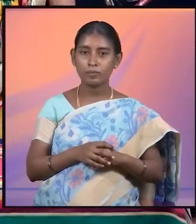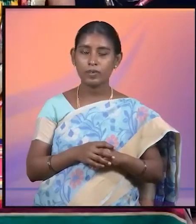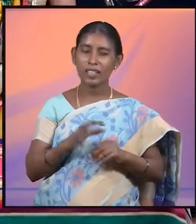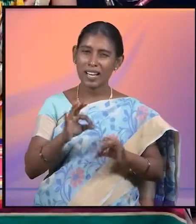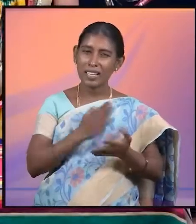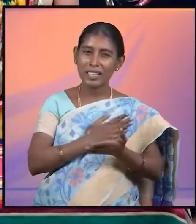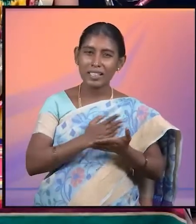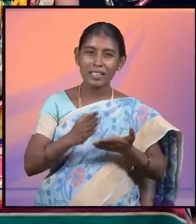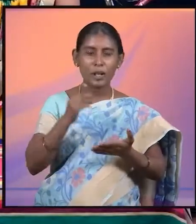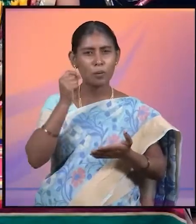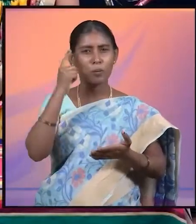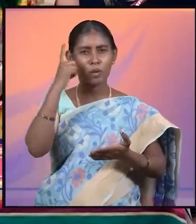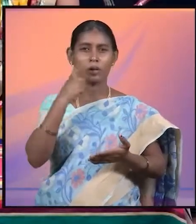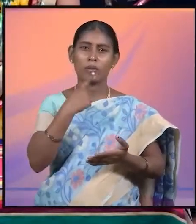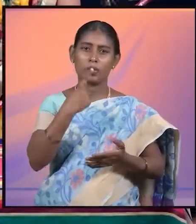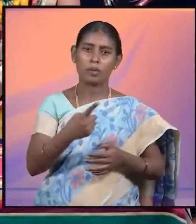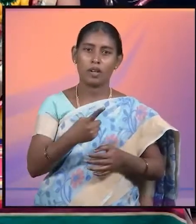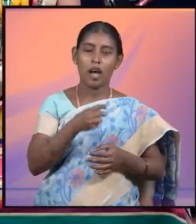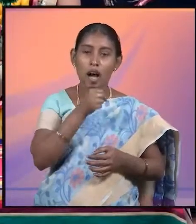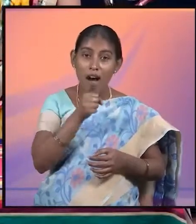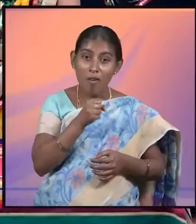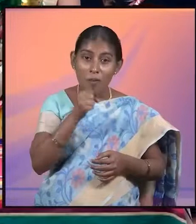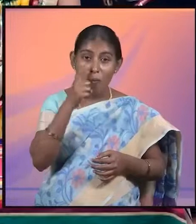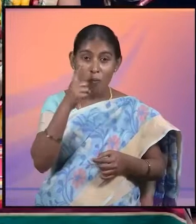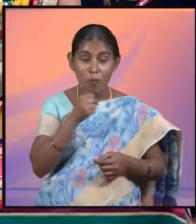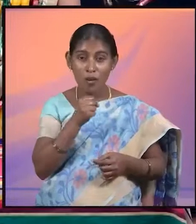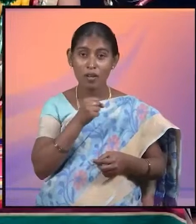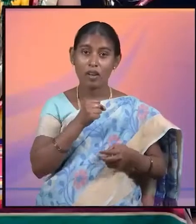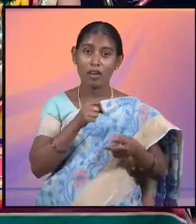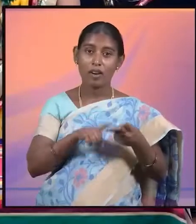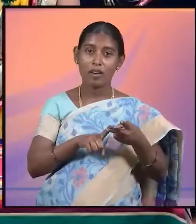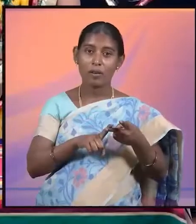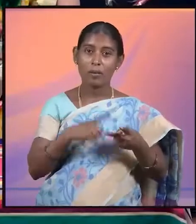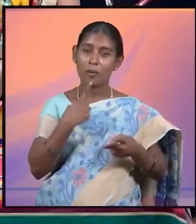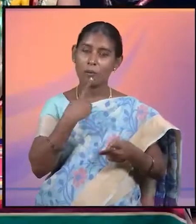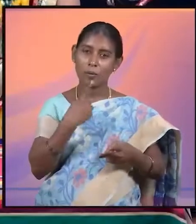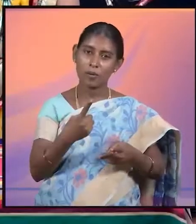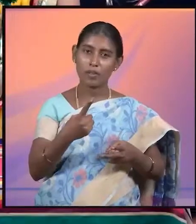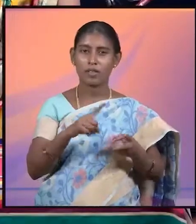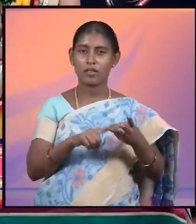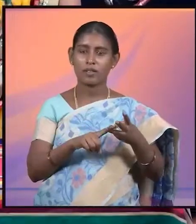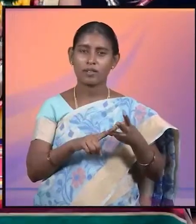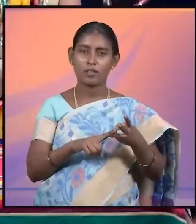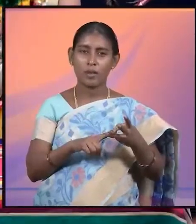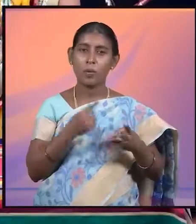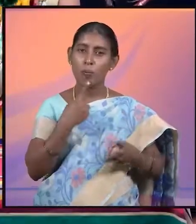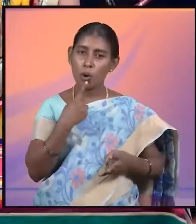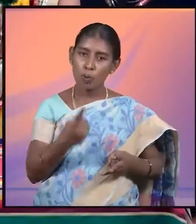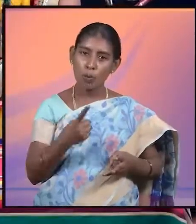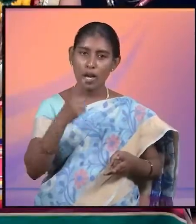புரியபடி சொல்லுங்கக்கா. அவ்வையார், தொக்கூர் மாசாத்தியார், ஆதிமந்தியார், வெண்ணி